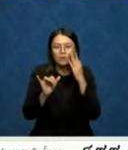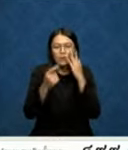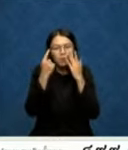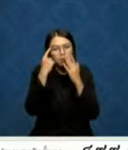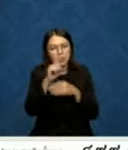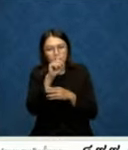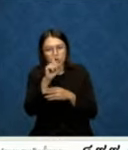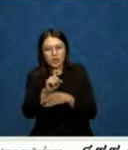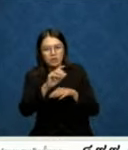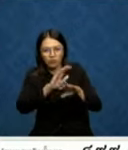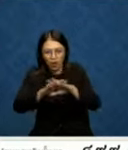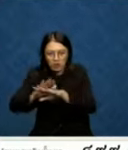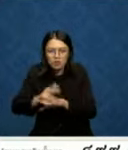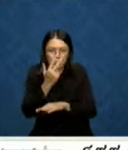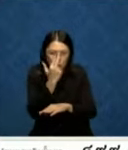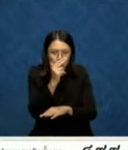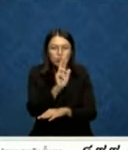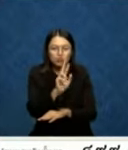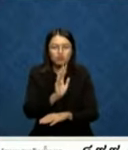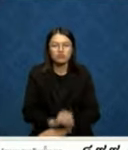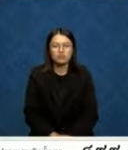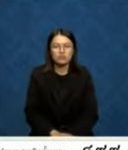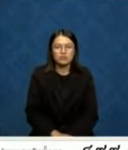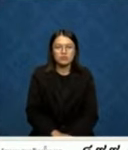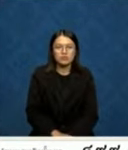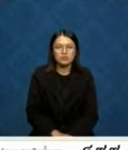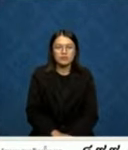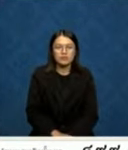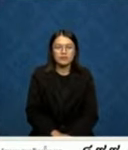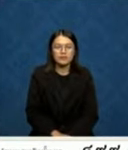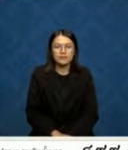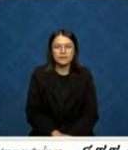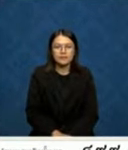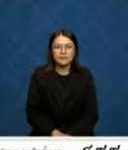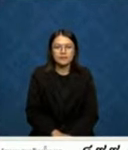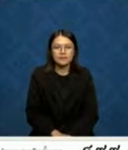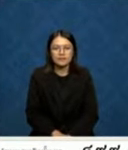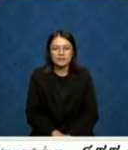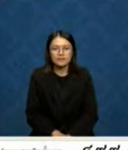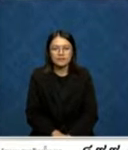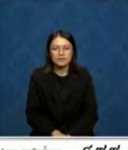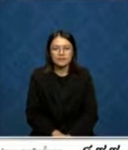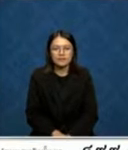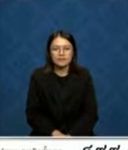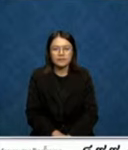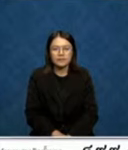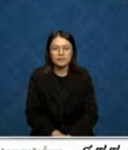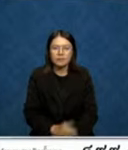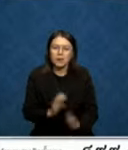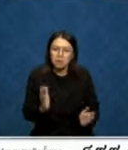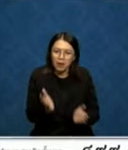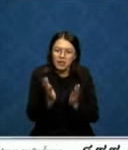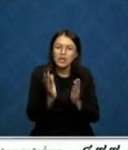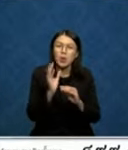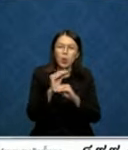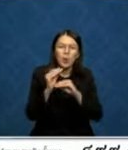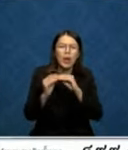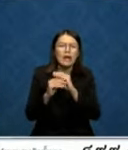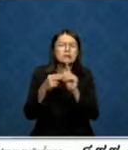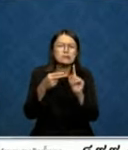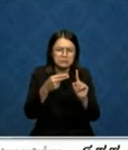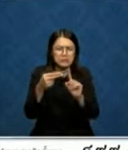ข้อสังเกตไว้ด้วยเช่นกันท่านประธานครับแต่ถึงแม้ว่าจะมีการผลักดันโครงการดิจิตอล